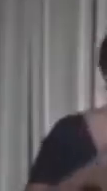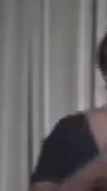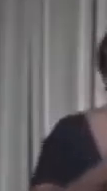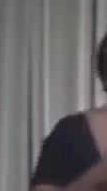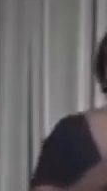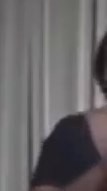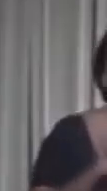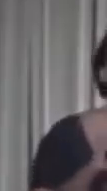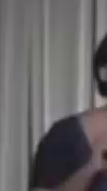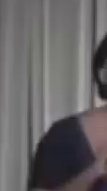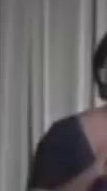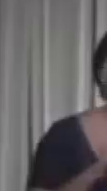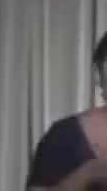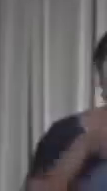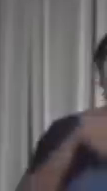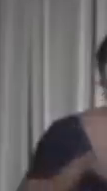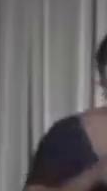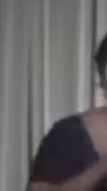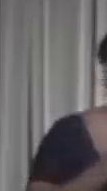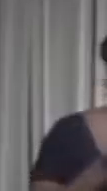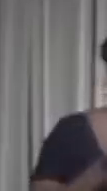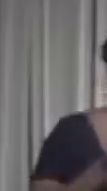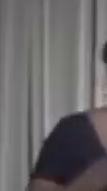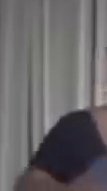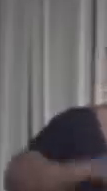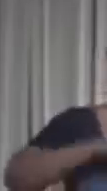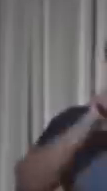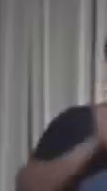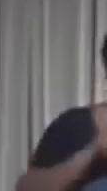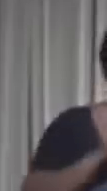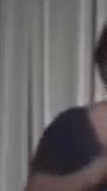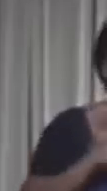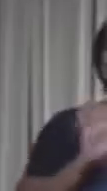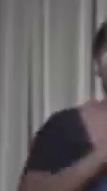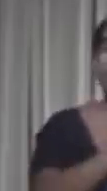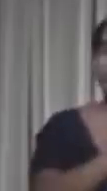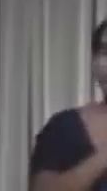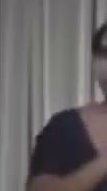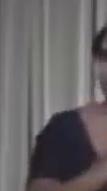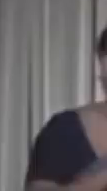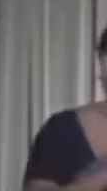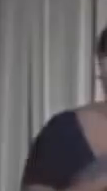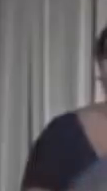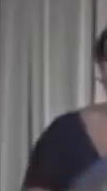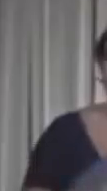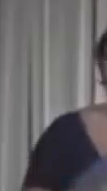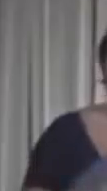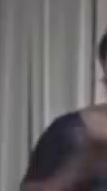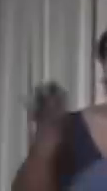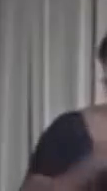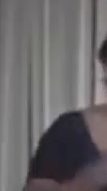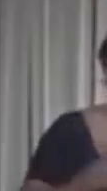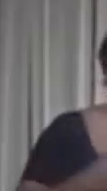தொகுதிகளிலே இருக்கின்ற மக்களை நீங்கள் நேரடியாக சென்று அவர்களோடு கலந்துரையாடினீர்களாக இருந்தால் உண்மையாக விவசாயிகள்